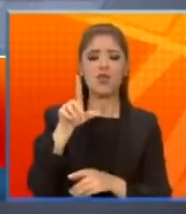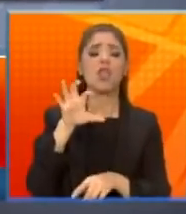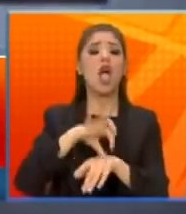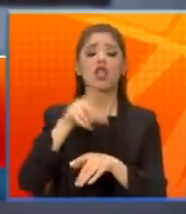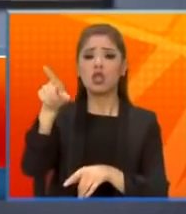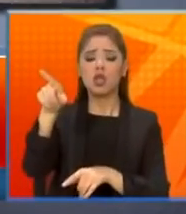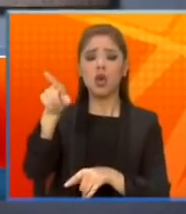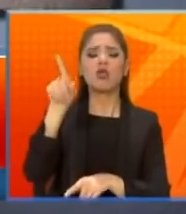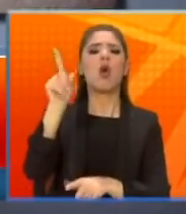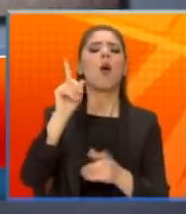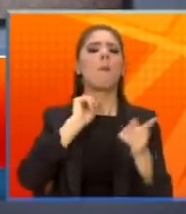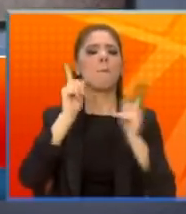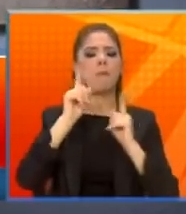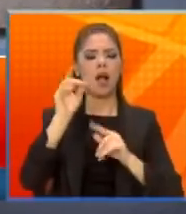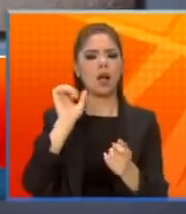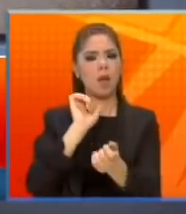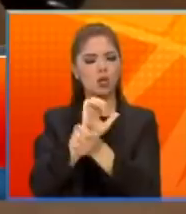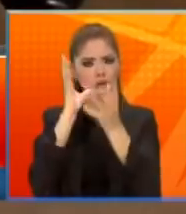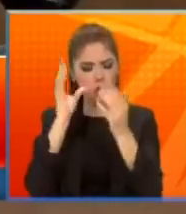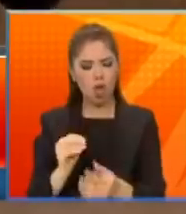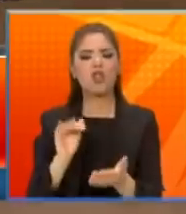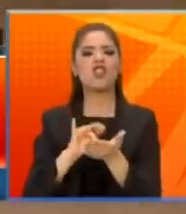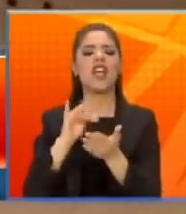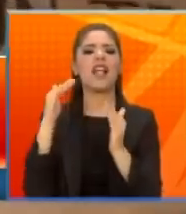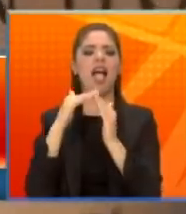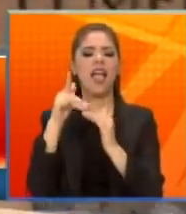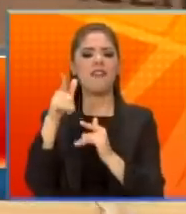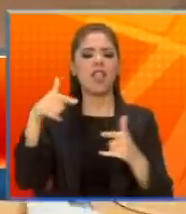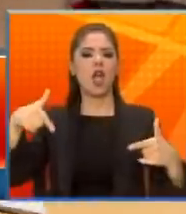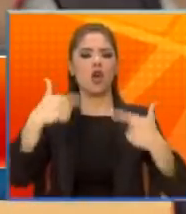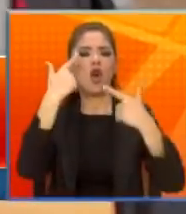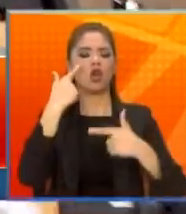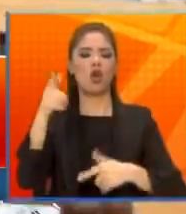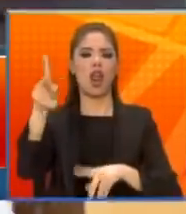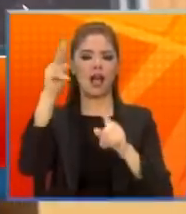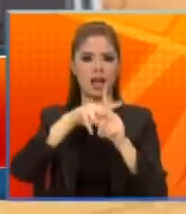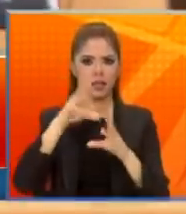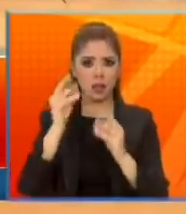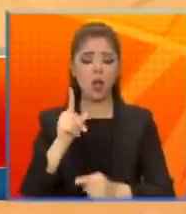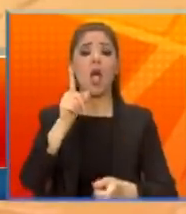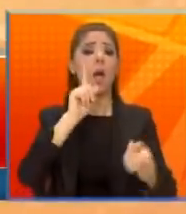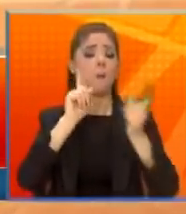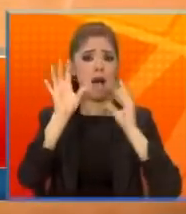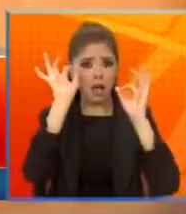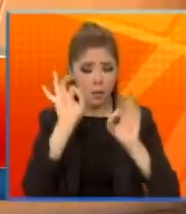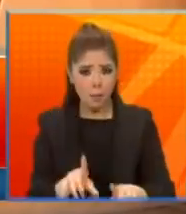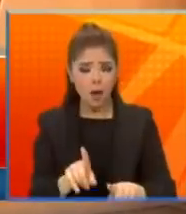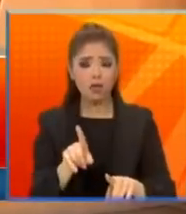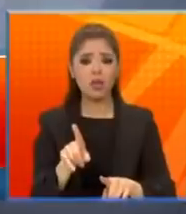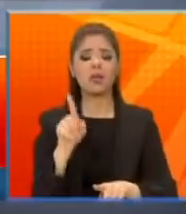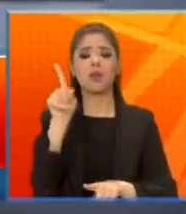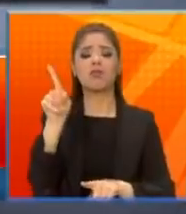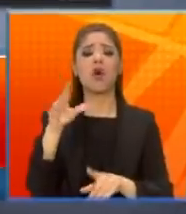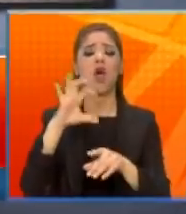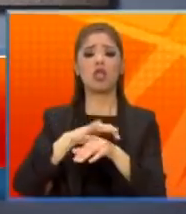Özgür Tarhan, duruşmaya tutuklu bulunduğu cezaevinden görüntülü sistemle katıldı. Tam duruşmaya başlanacaktı ki